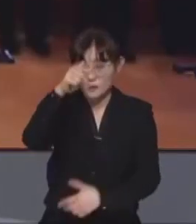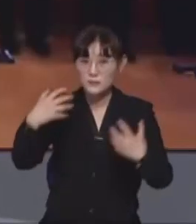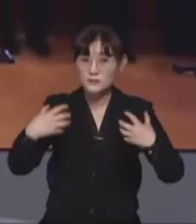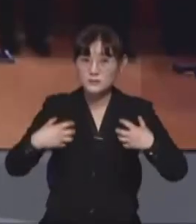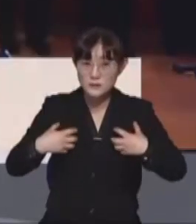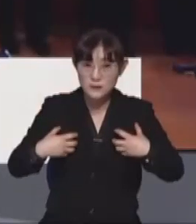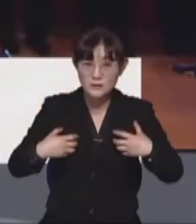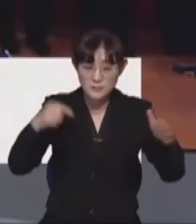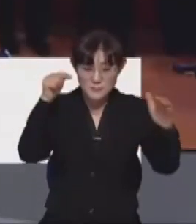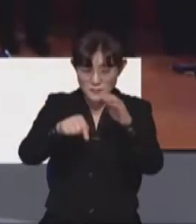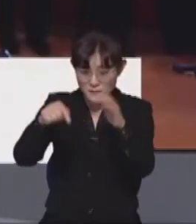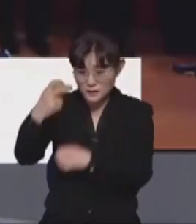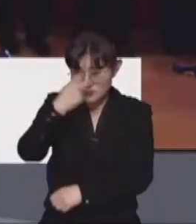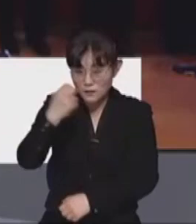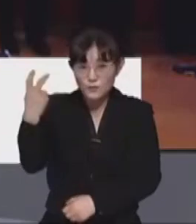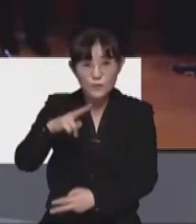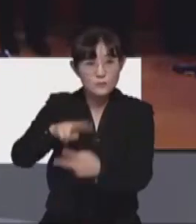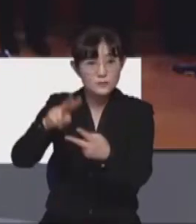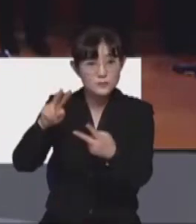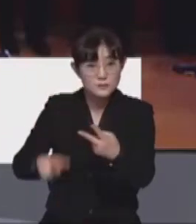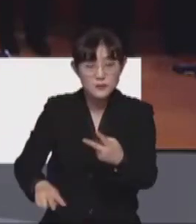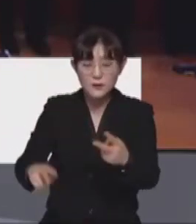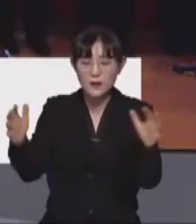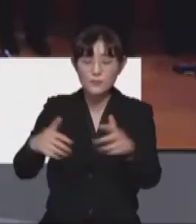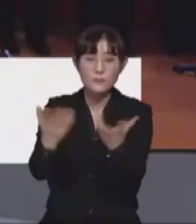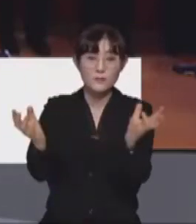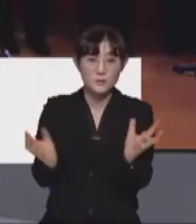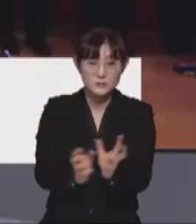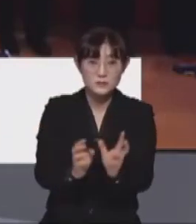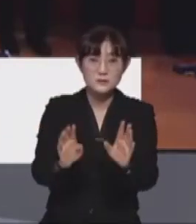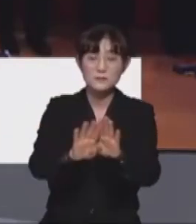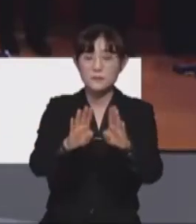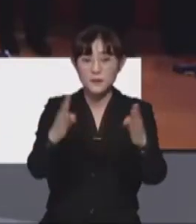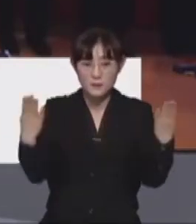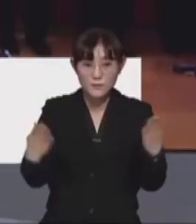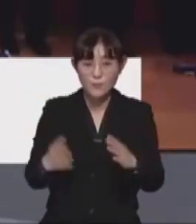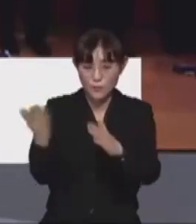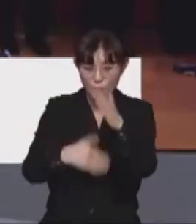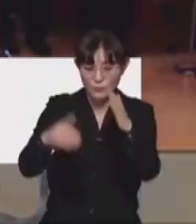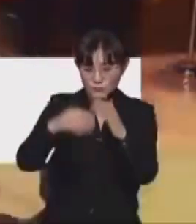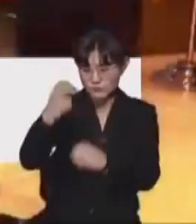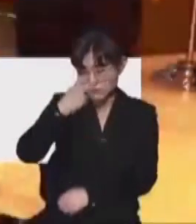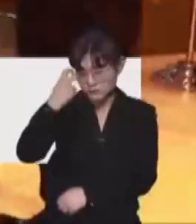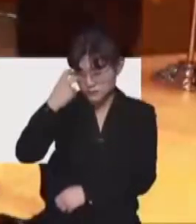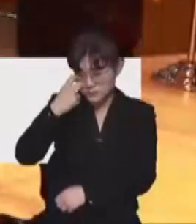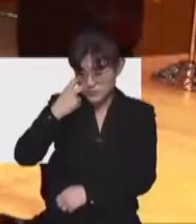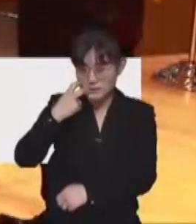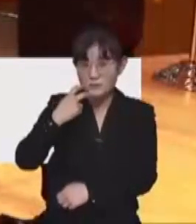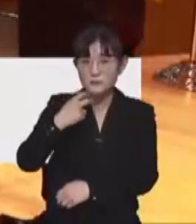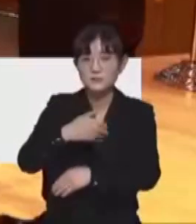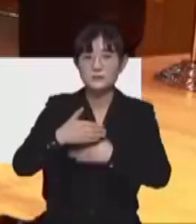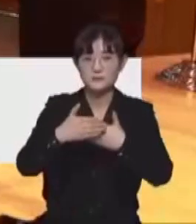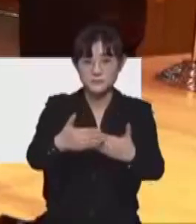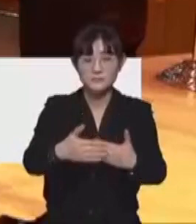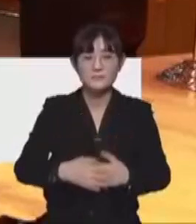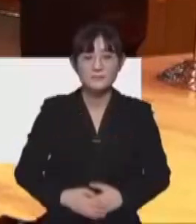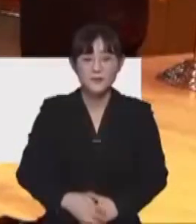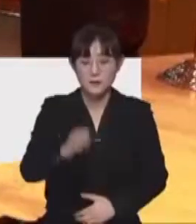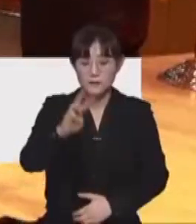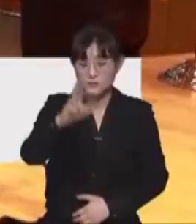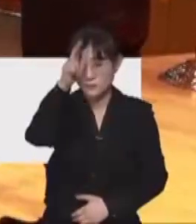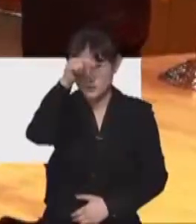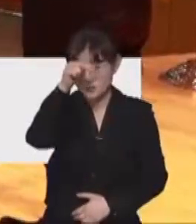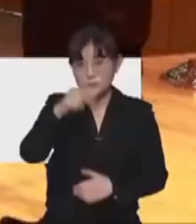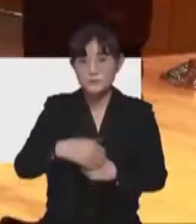광주경찰청이 기동순찰대와 형사기동대 합동발대식을 열고 본격적인 치안활동에 나섰습니다.